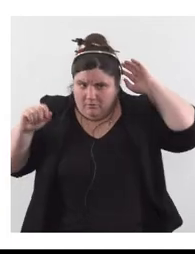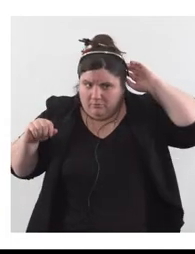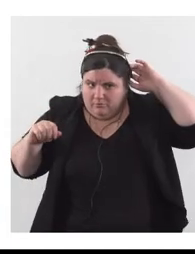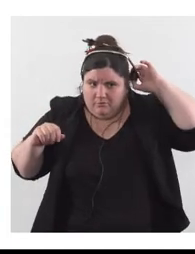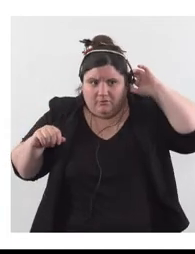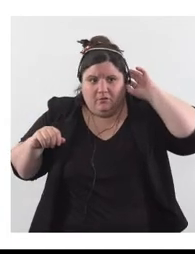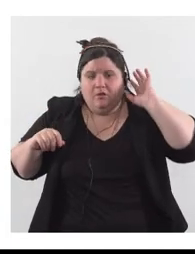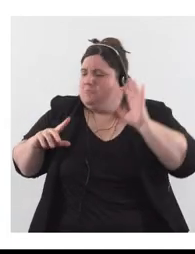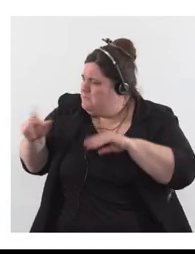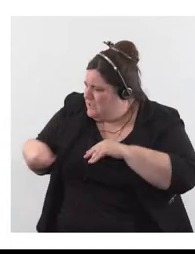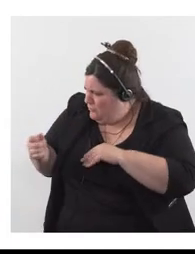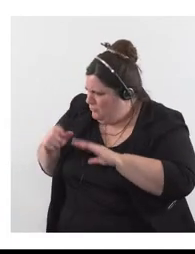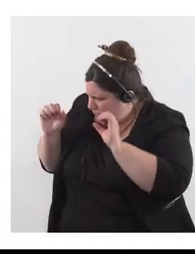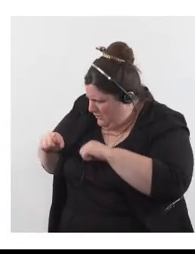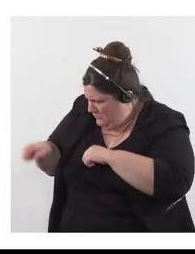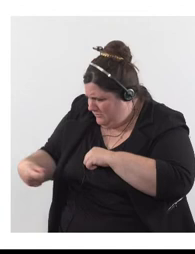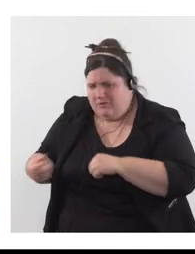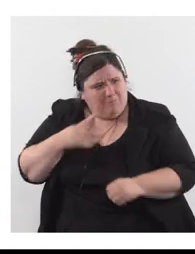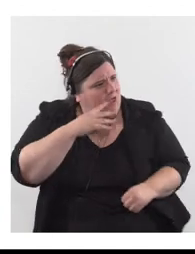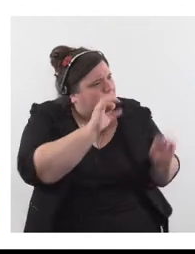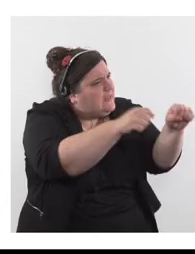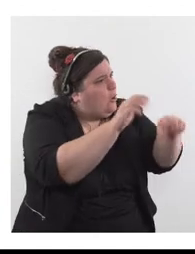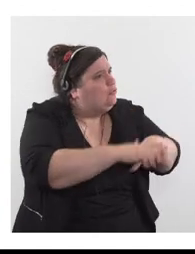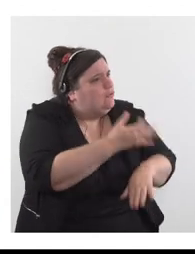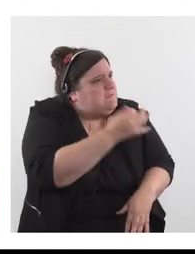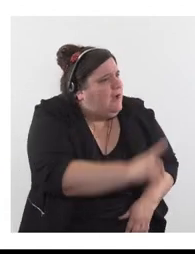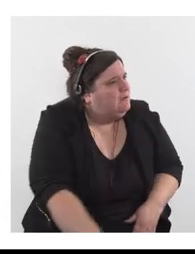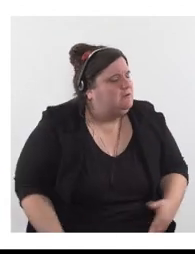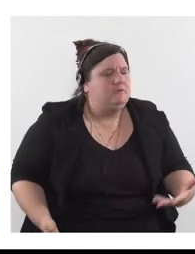Steven, you have the floor.